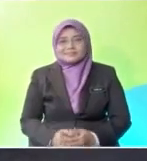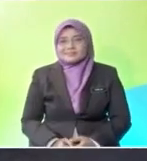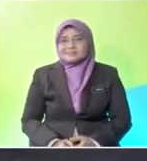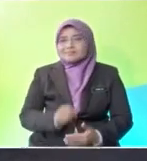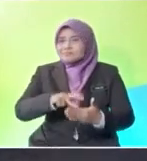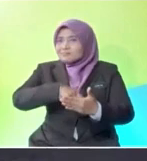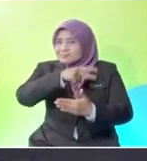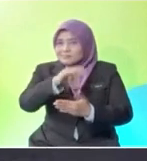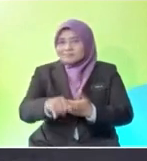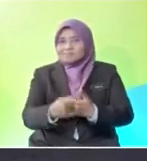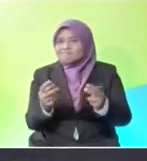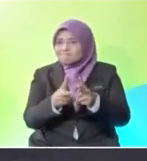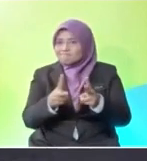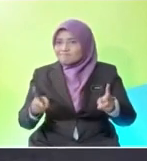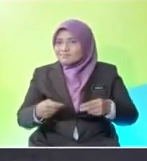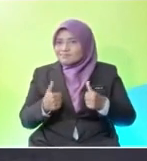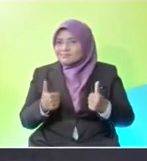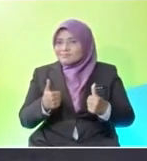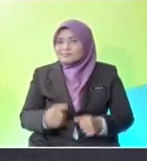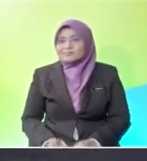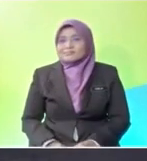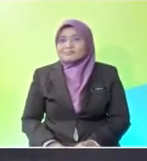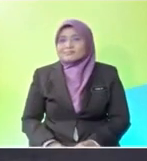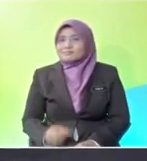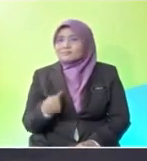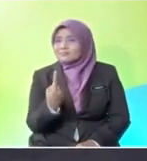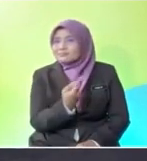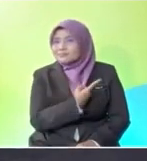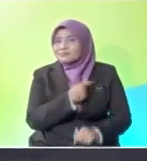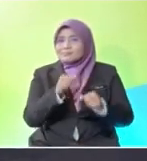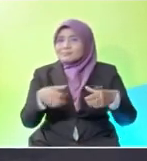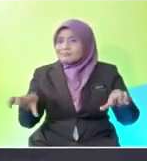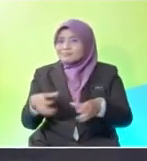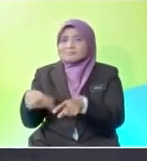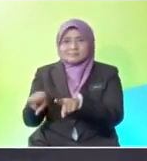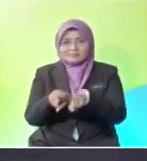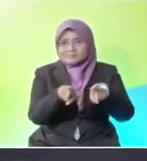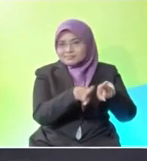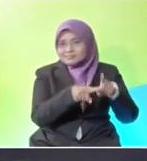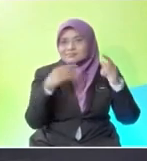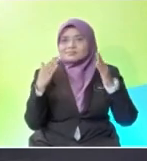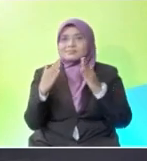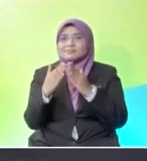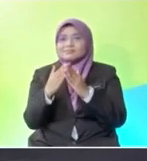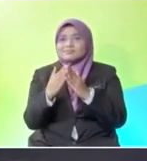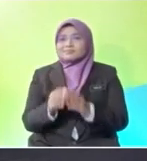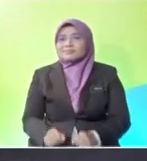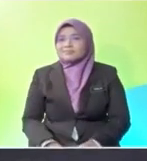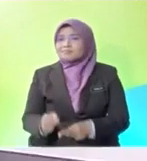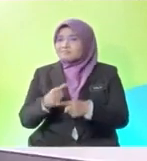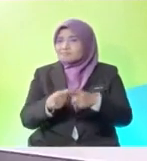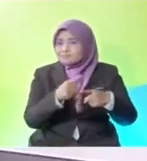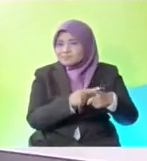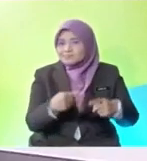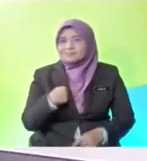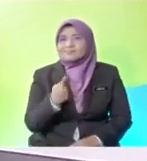di rumah kita dicipta ini sama-sama dengan segala ilmu yang kita dapat daripada mata pelajaran dari kebentuk oleh teknologi ini macam-macam kita dibuat sama-sama